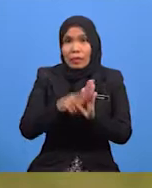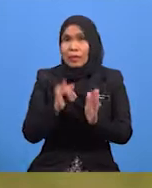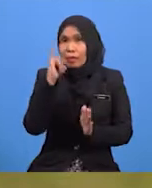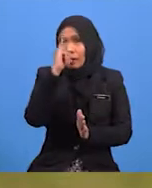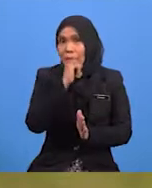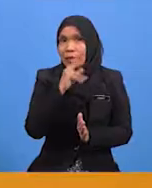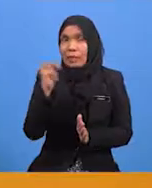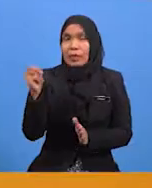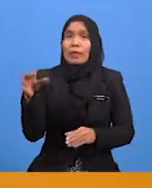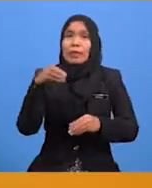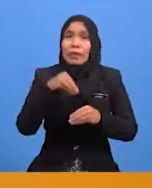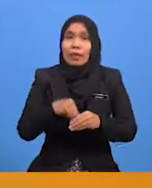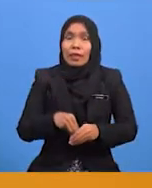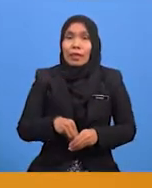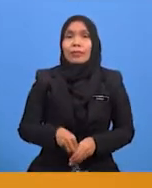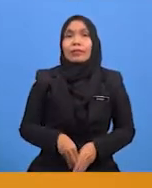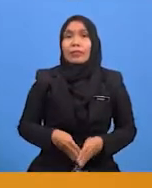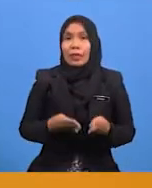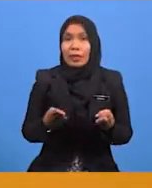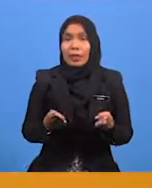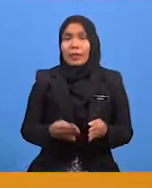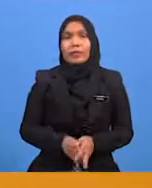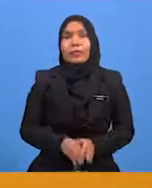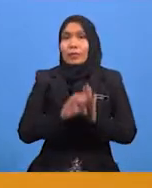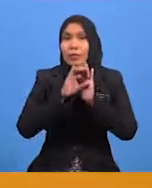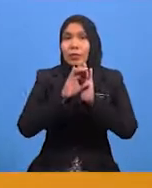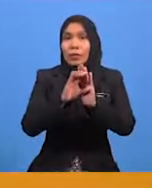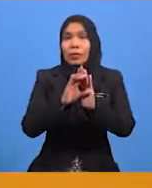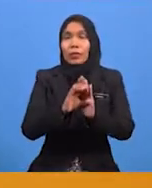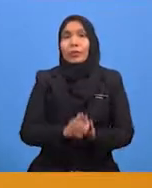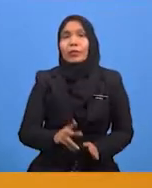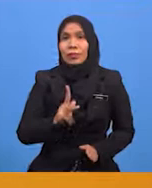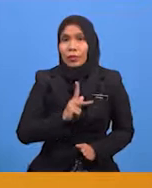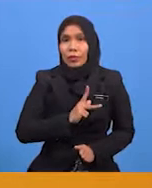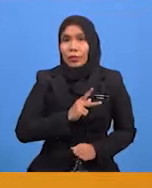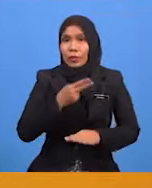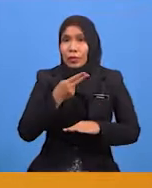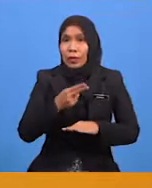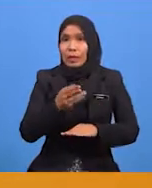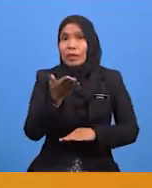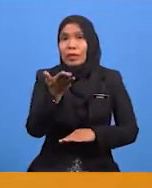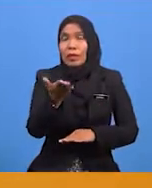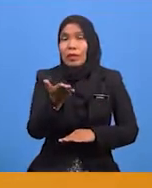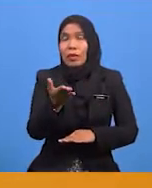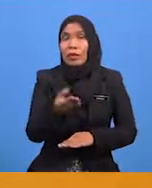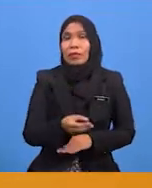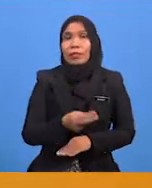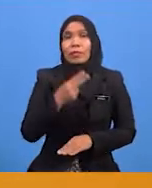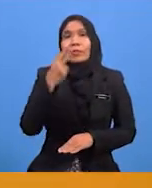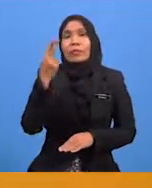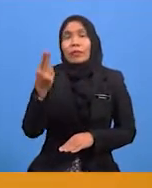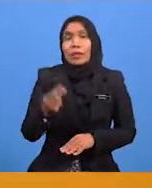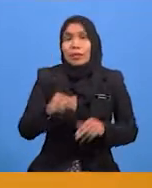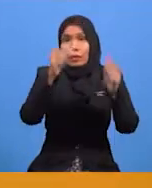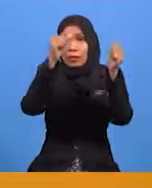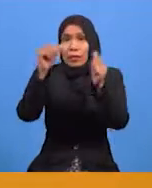Contohnya, ku hantar kau mengecapi angin baru, udara lain dari